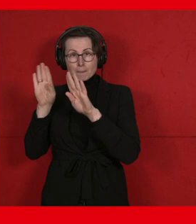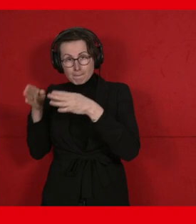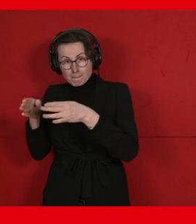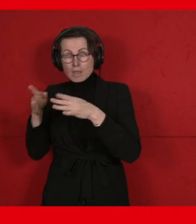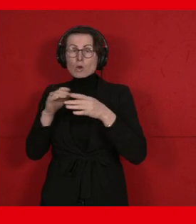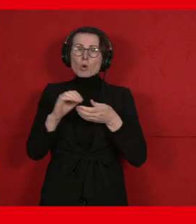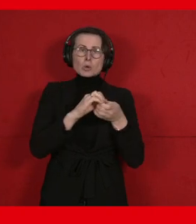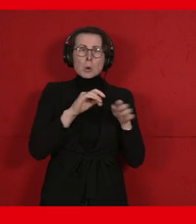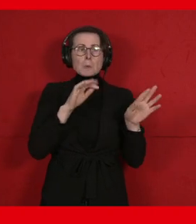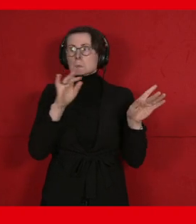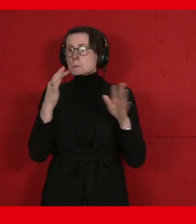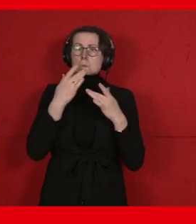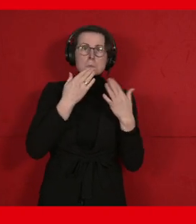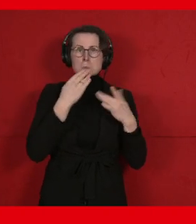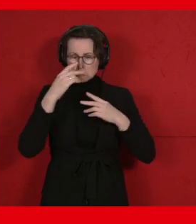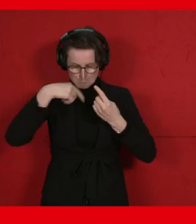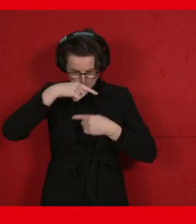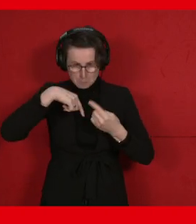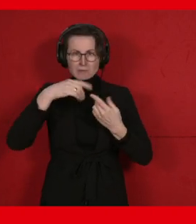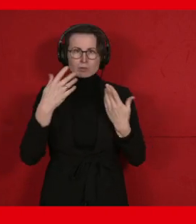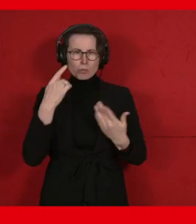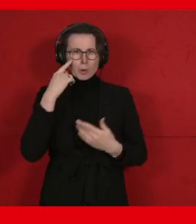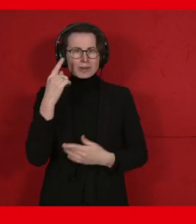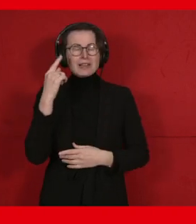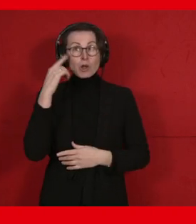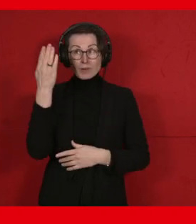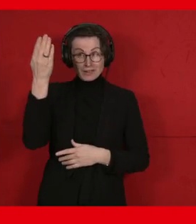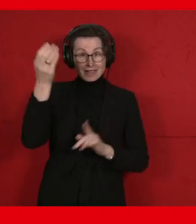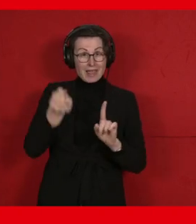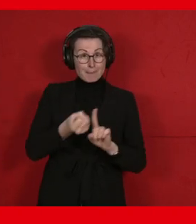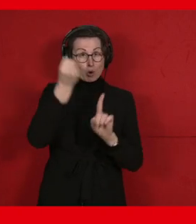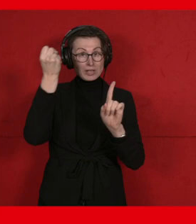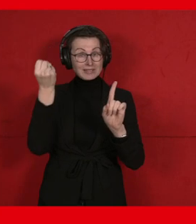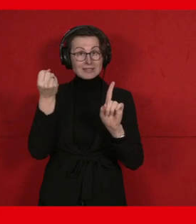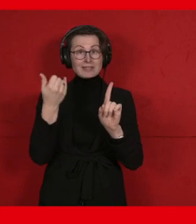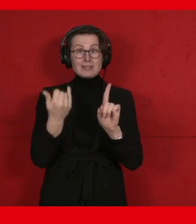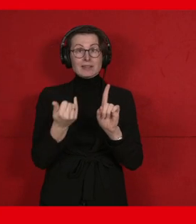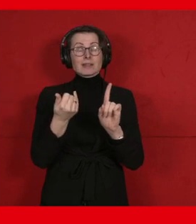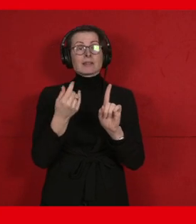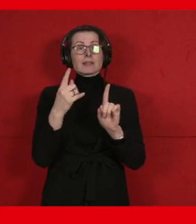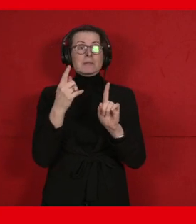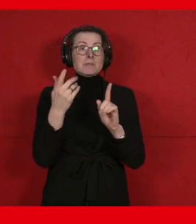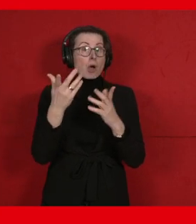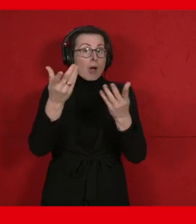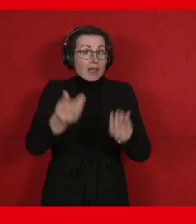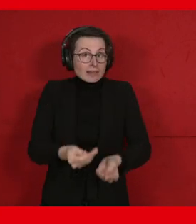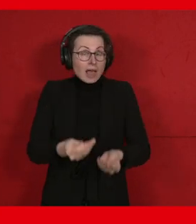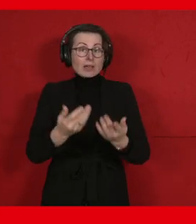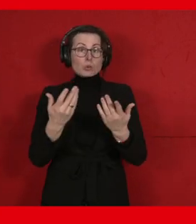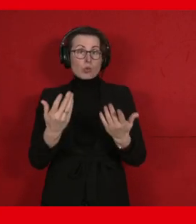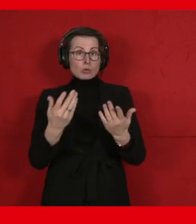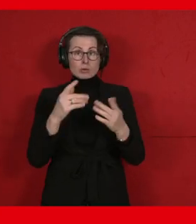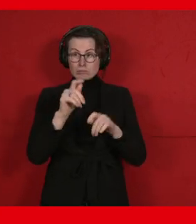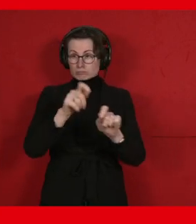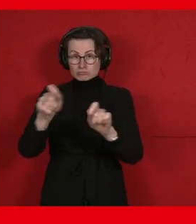Union sucht sich selber. Ich glaube, dass mit dem Impuls der Balance, aber am Ende auch der Einladung an diejenigen in